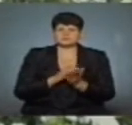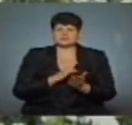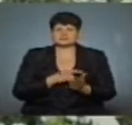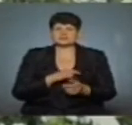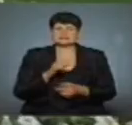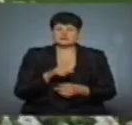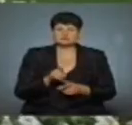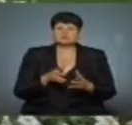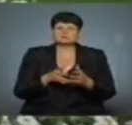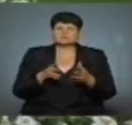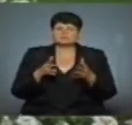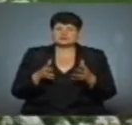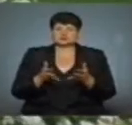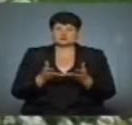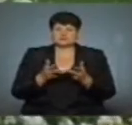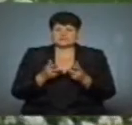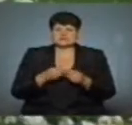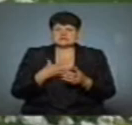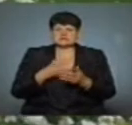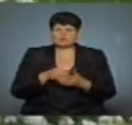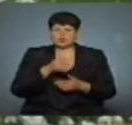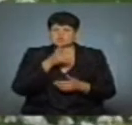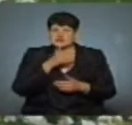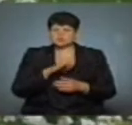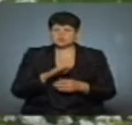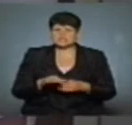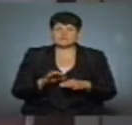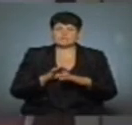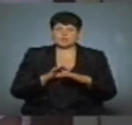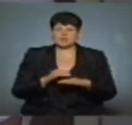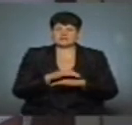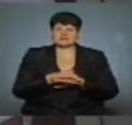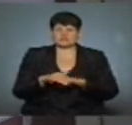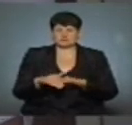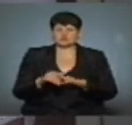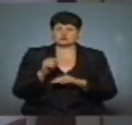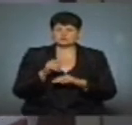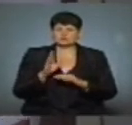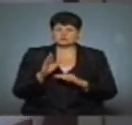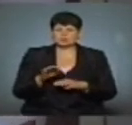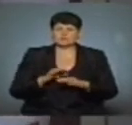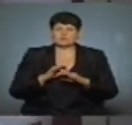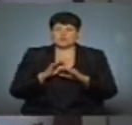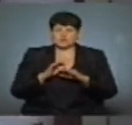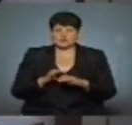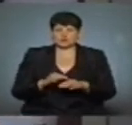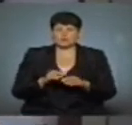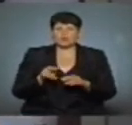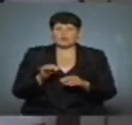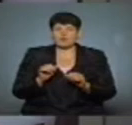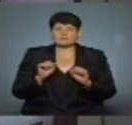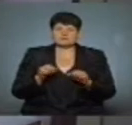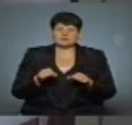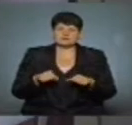більшу кількість свого часу діти проводили на вулиці. Тому будемо проводити по мірі